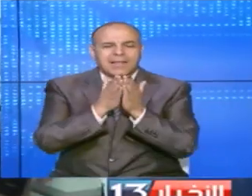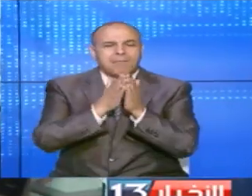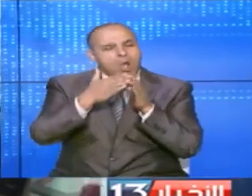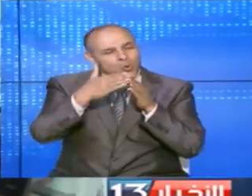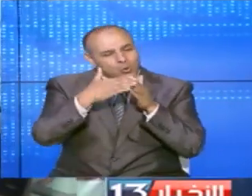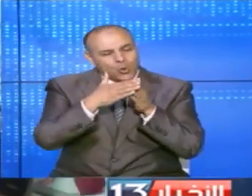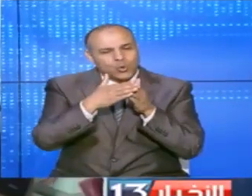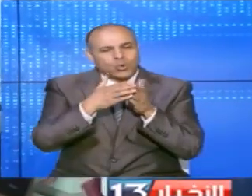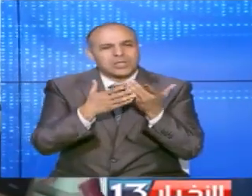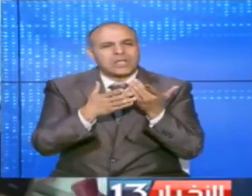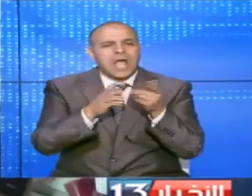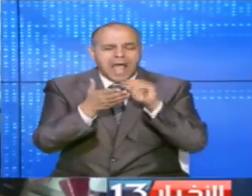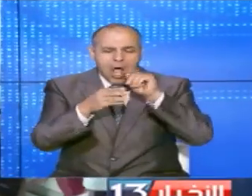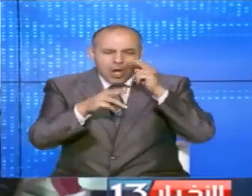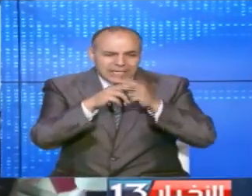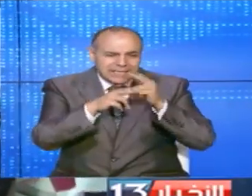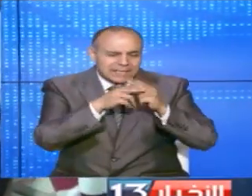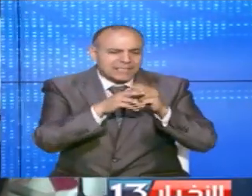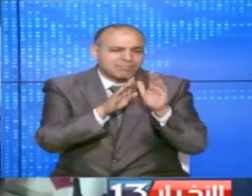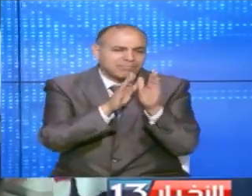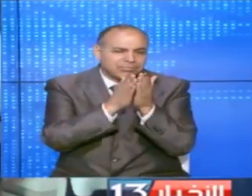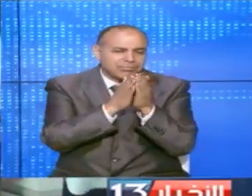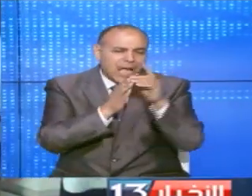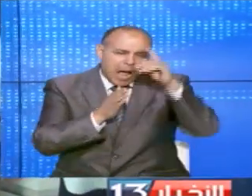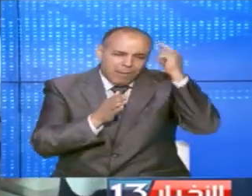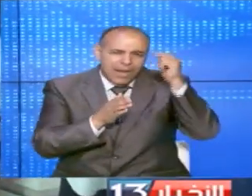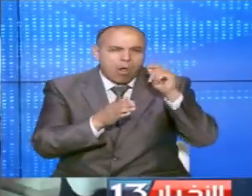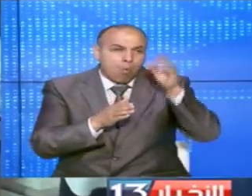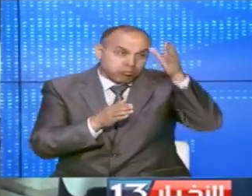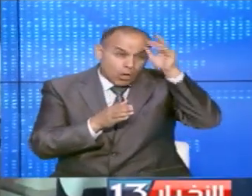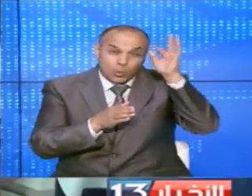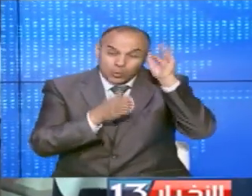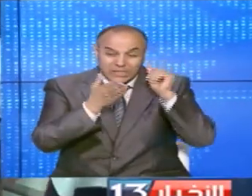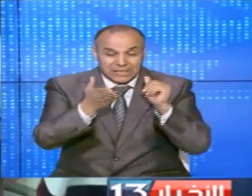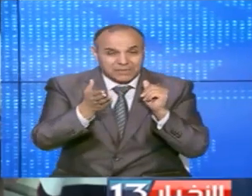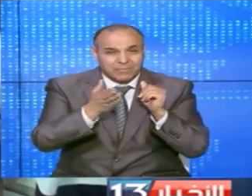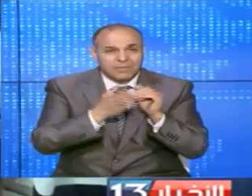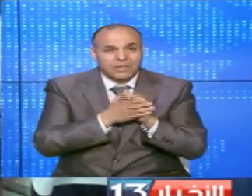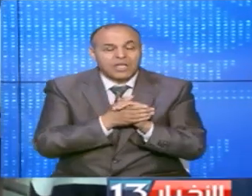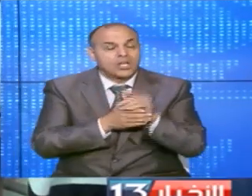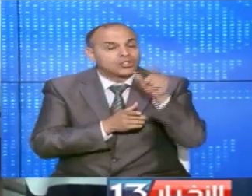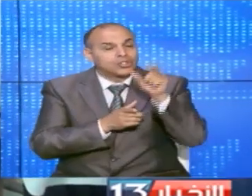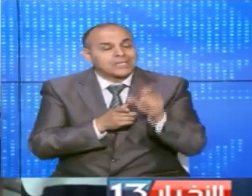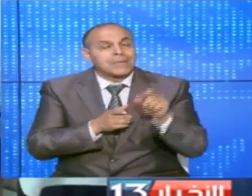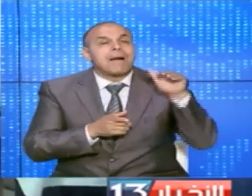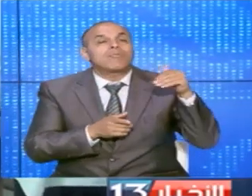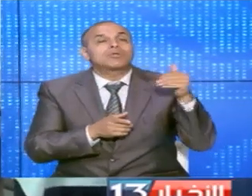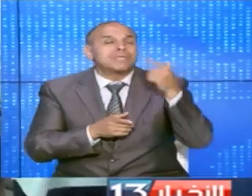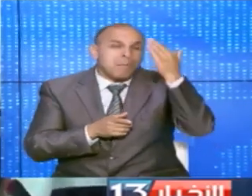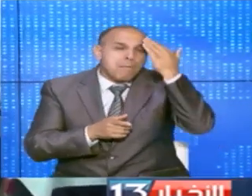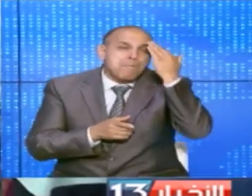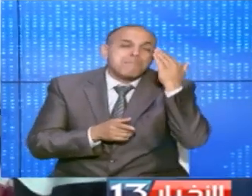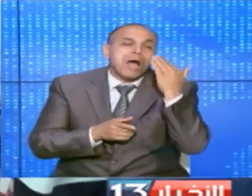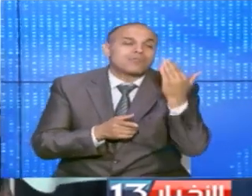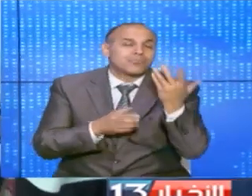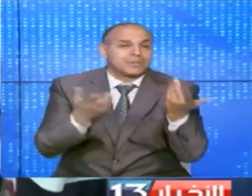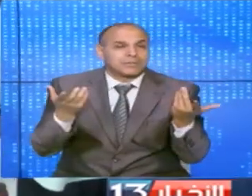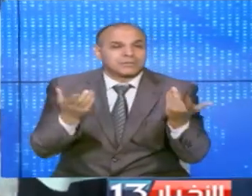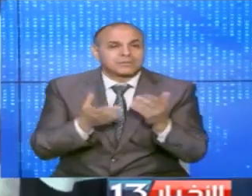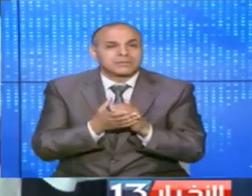الكيان حدثت وغيره قال وال اه الشخصيه هي اه